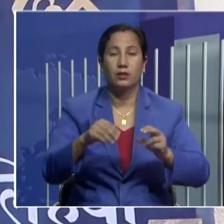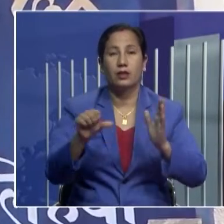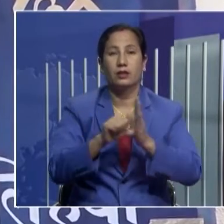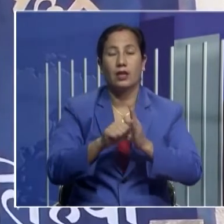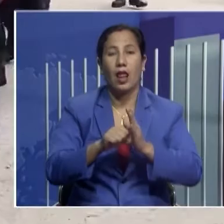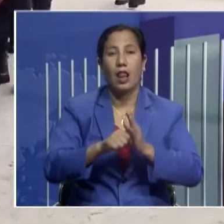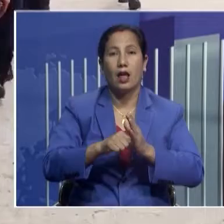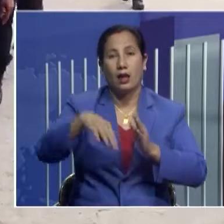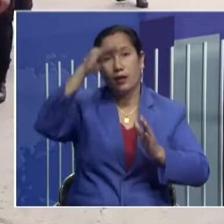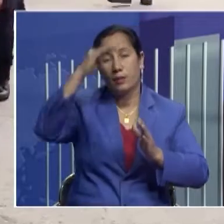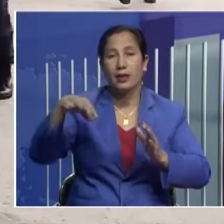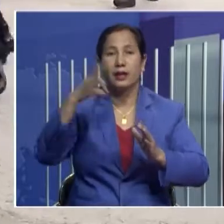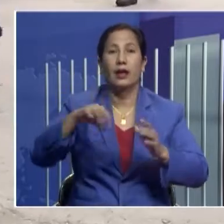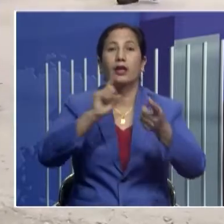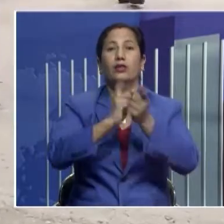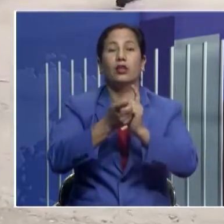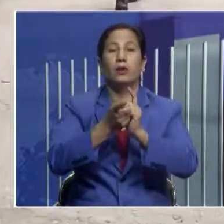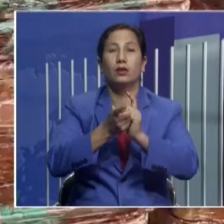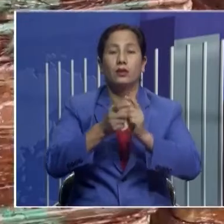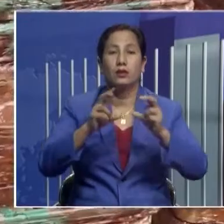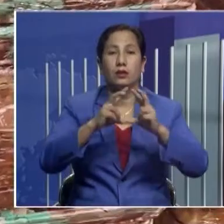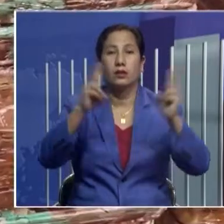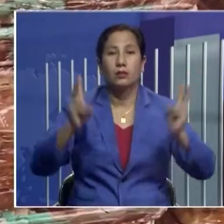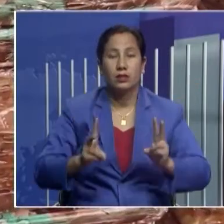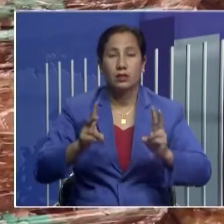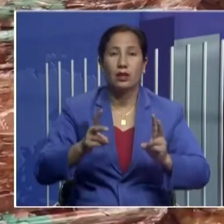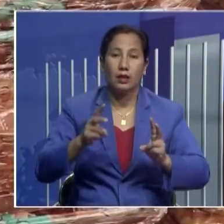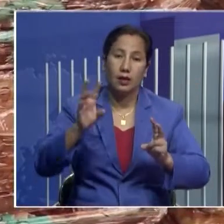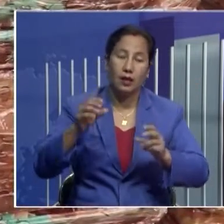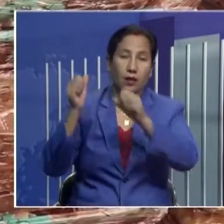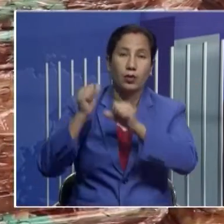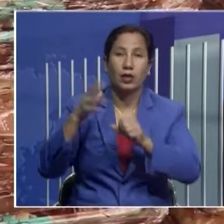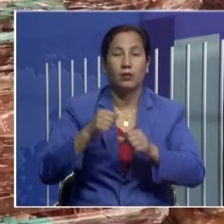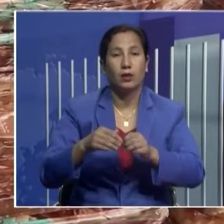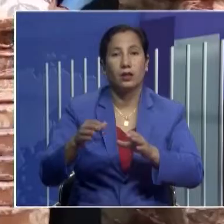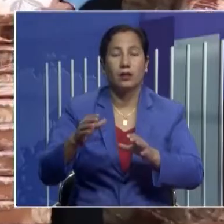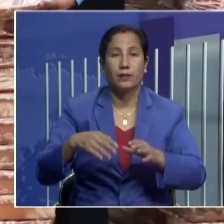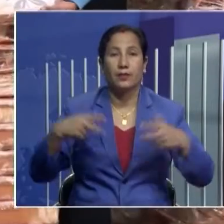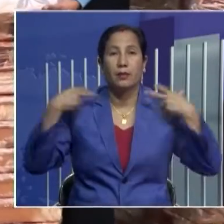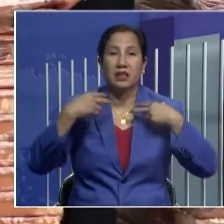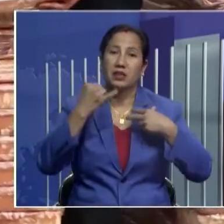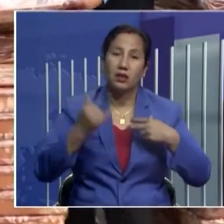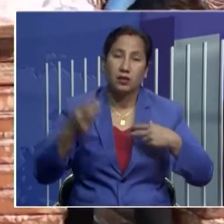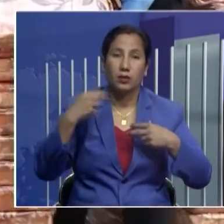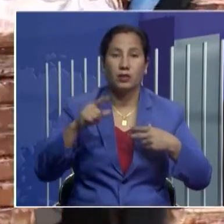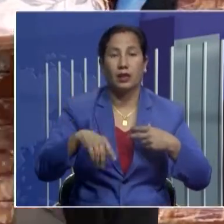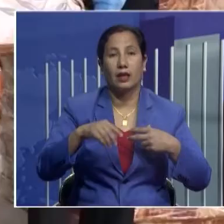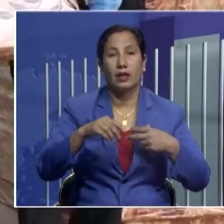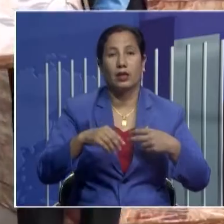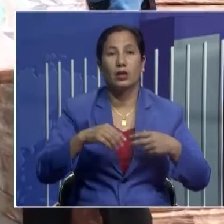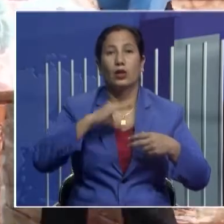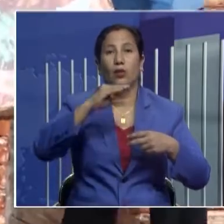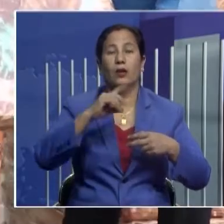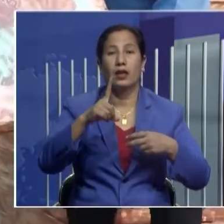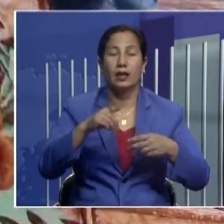कार्यालय कपिलवस्तुमा सरुवा भएपछि विस्तारा बोकेर आउनुपर्ने बाध्यता अब अन्त्य भएको छ। एक जवान एक विस्तारा